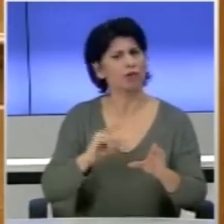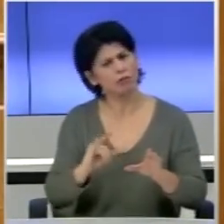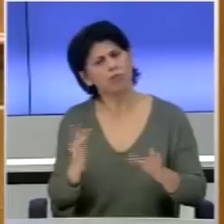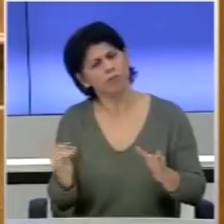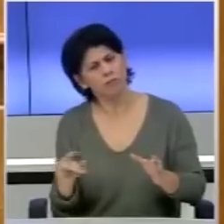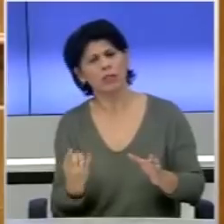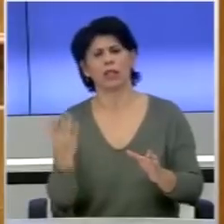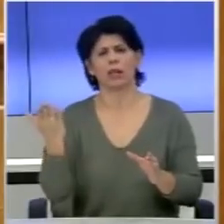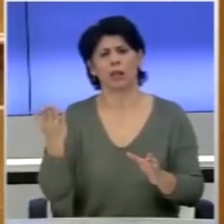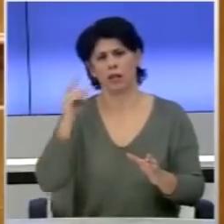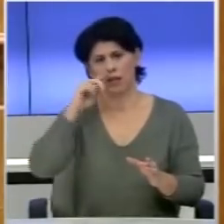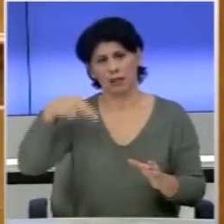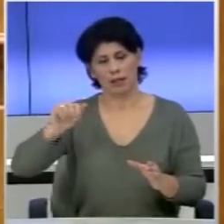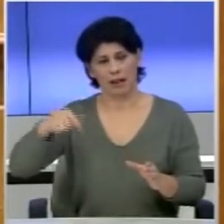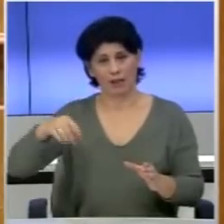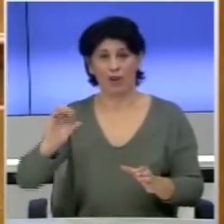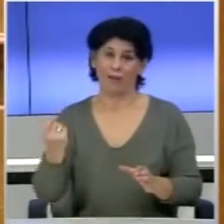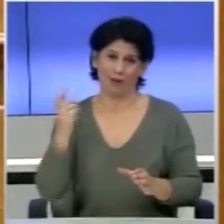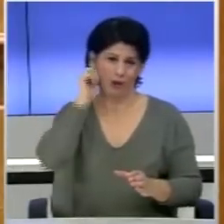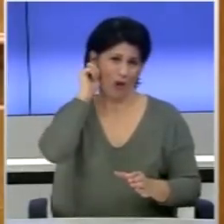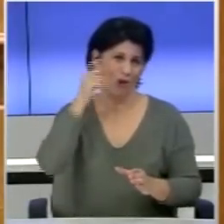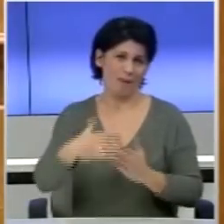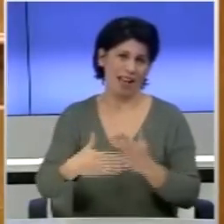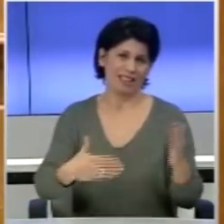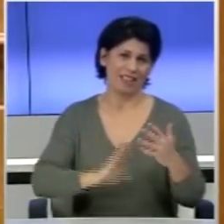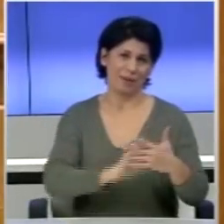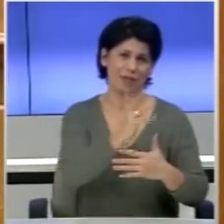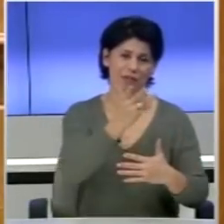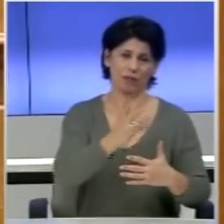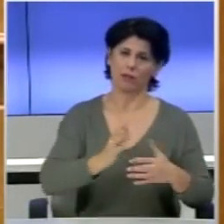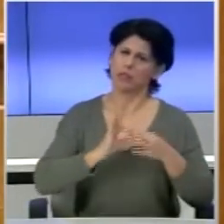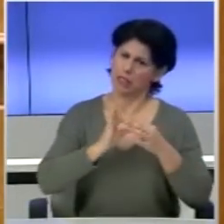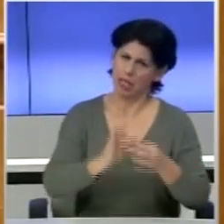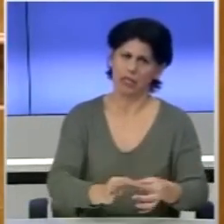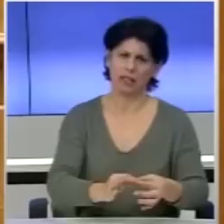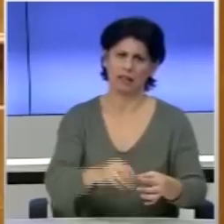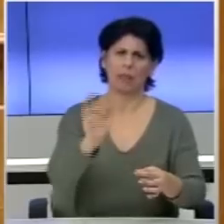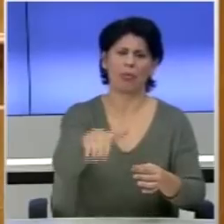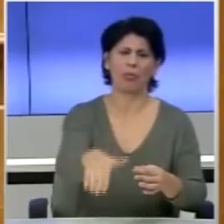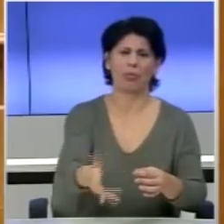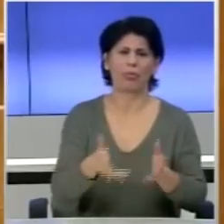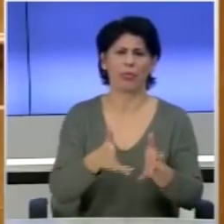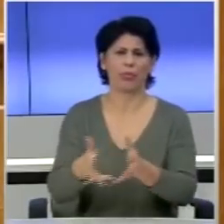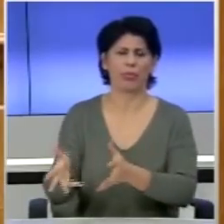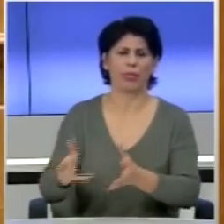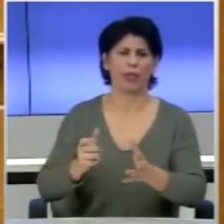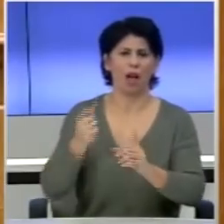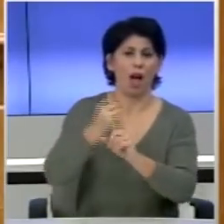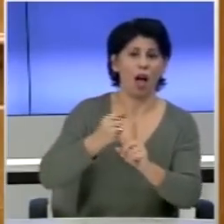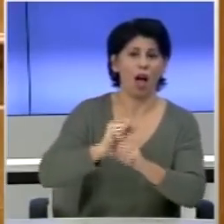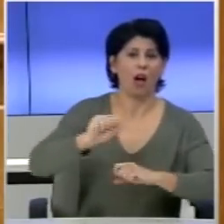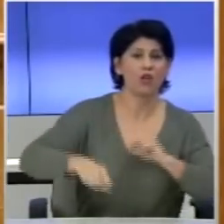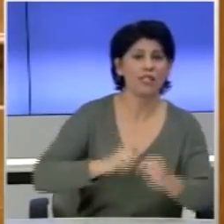Και αυτό στο όνομα της αριστεράς και της πρόοδου, συνεχίζοντας ασύστολα να ξεφτιλίζεται αγωνιστικές αξίες